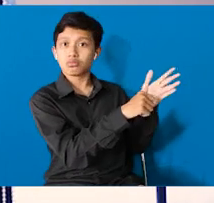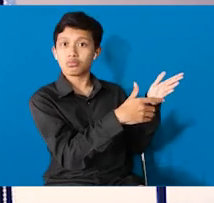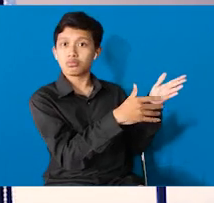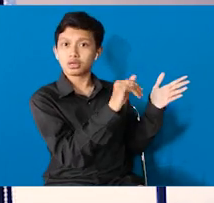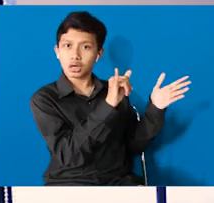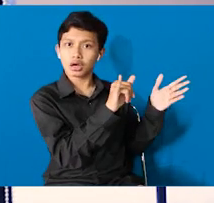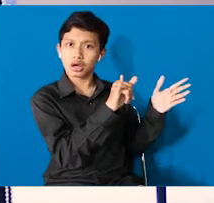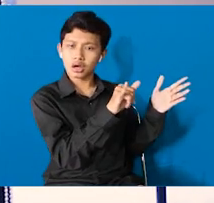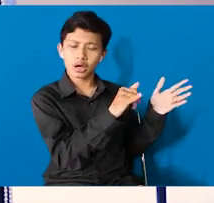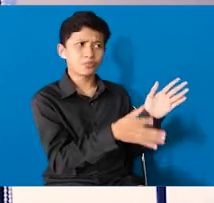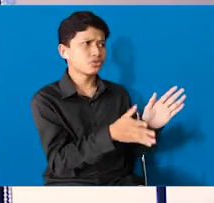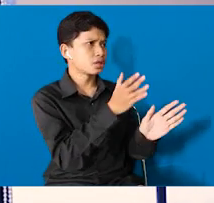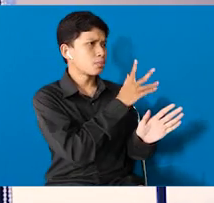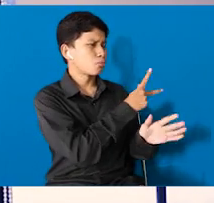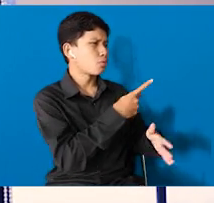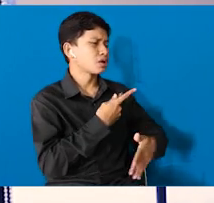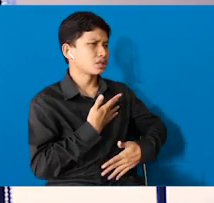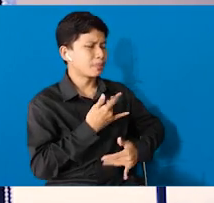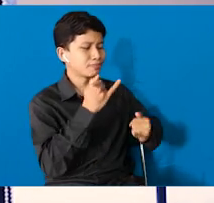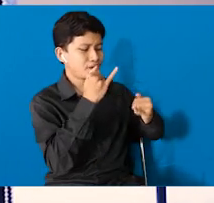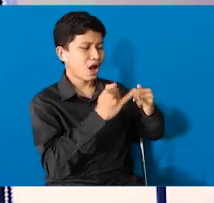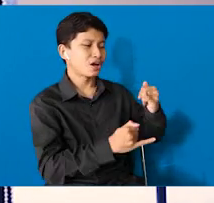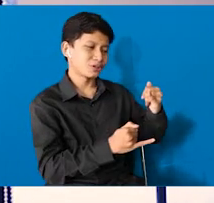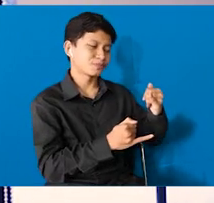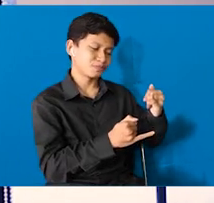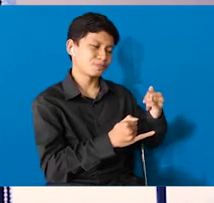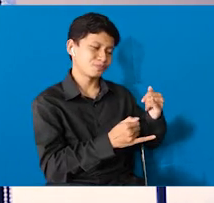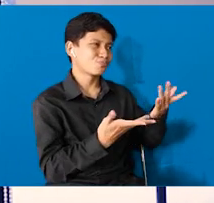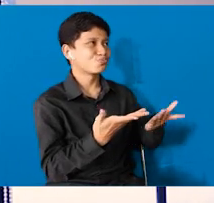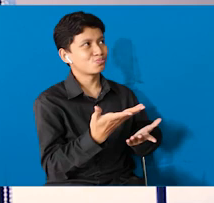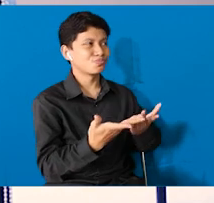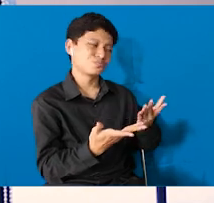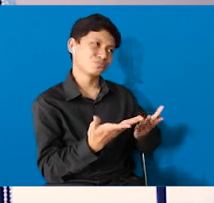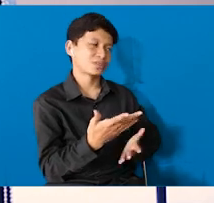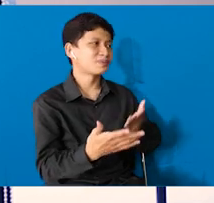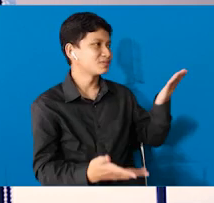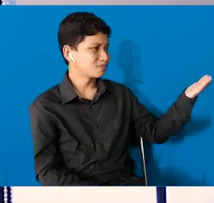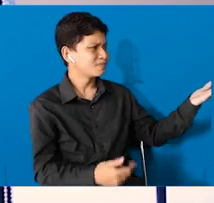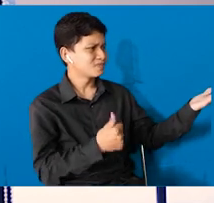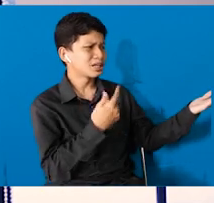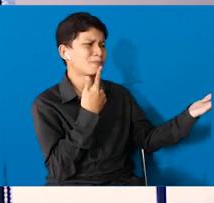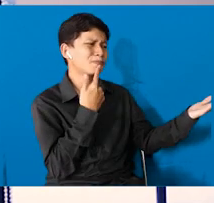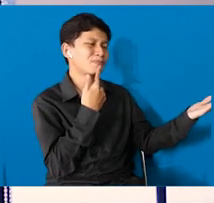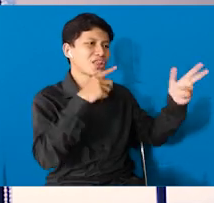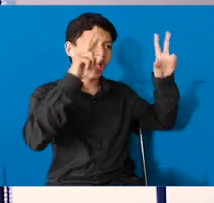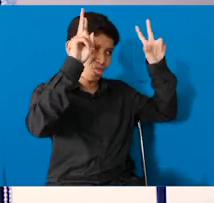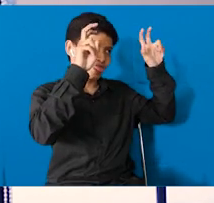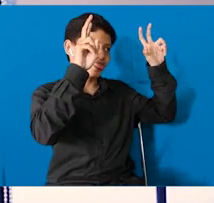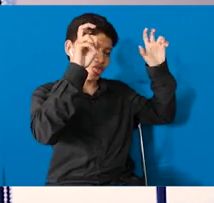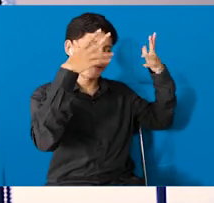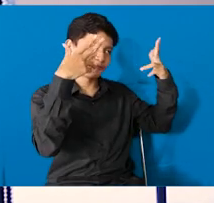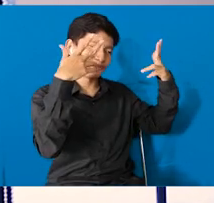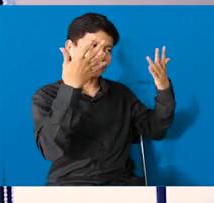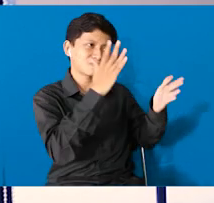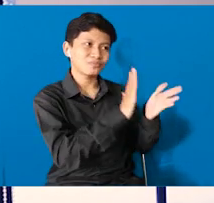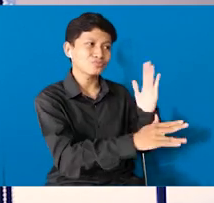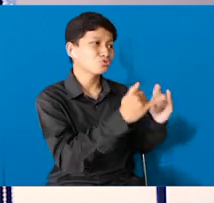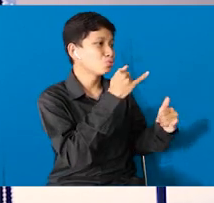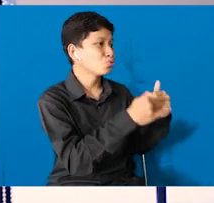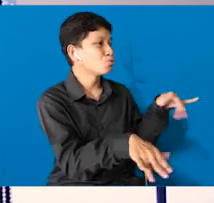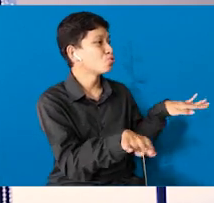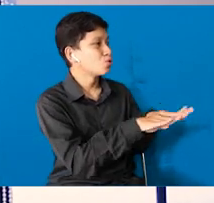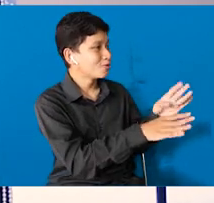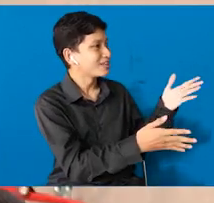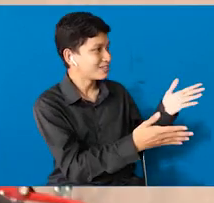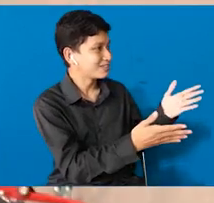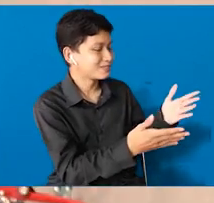meningkat. Nah, sebelum kita nanti di akhir penghujung, mungkin boleh disampaikan statement dari Puskesmas terlebih dahulu, Ibu.